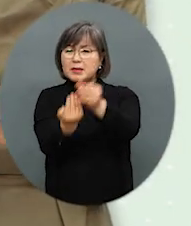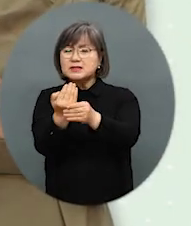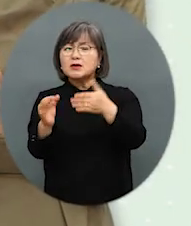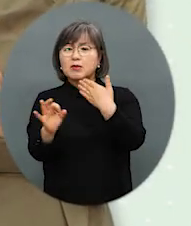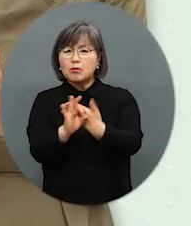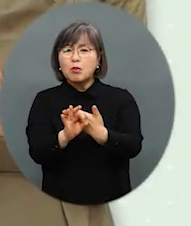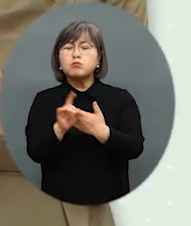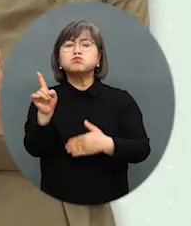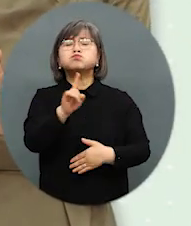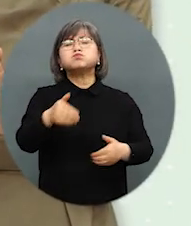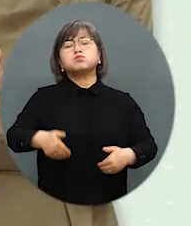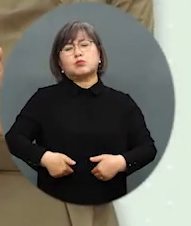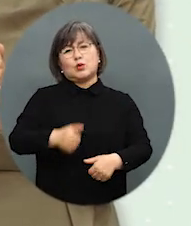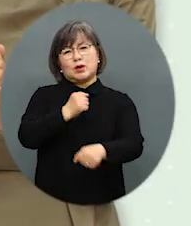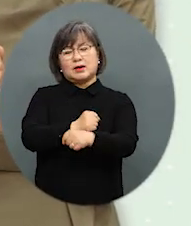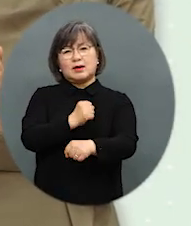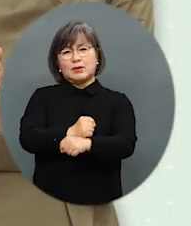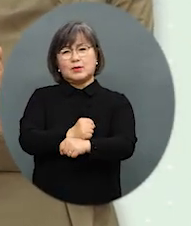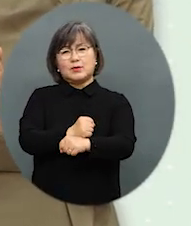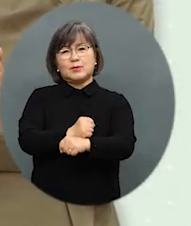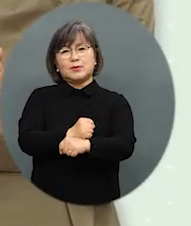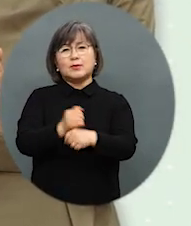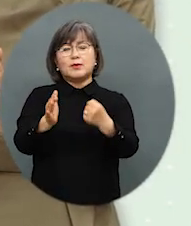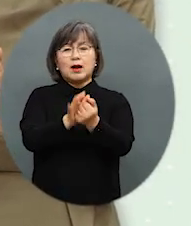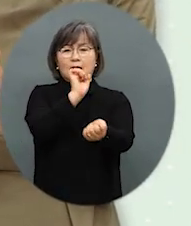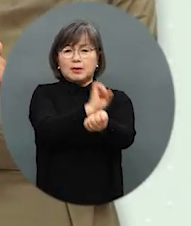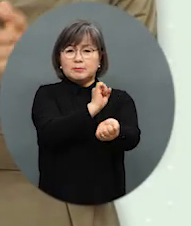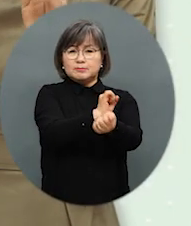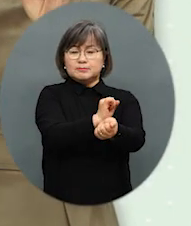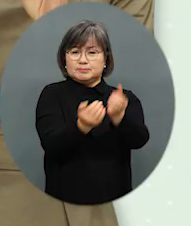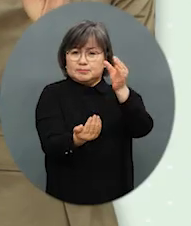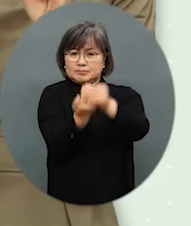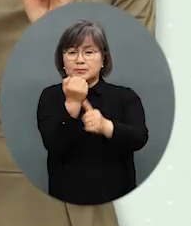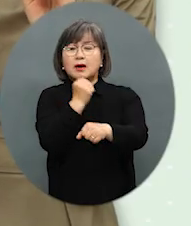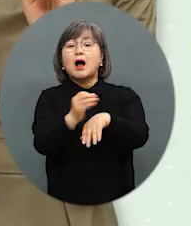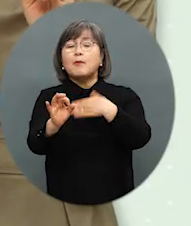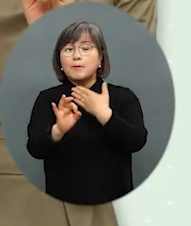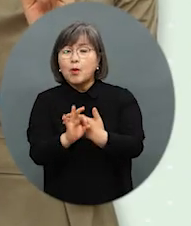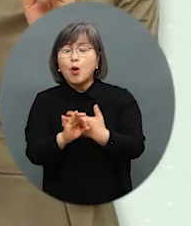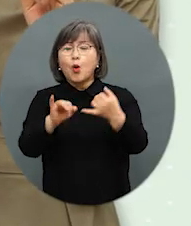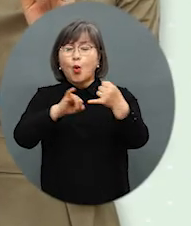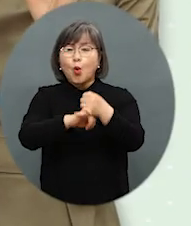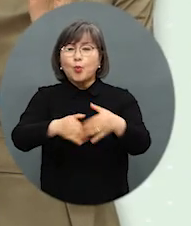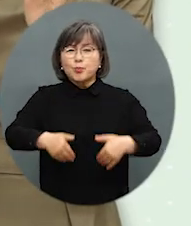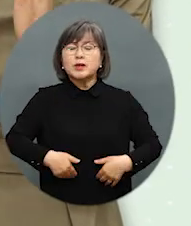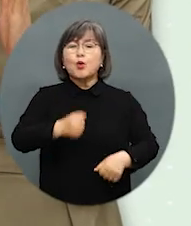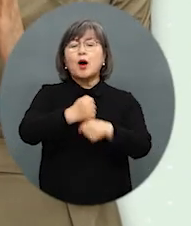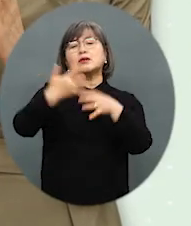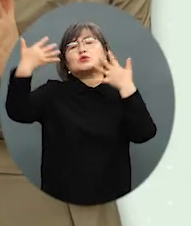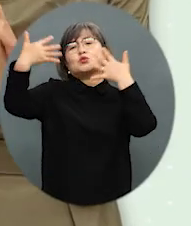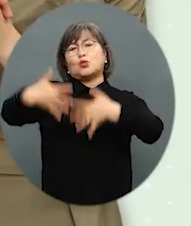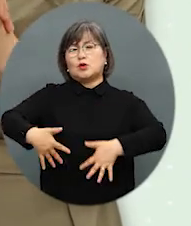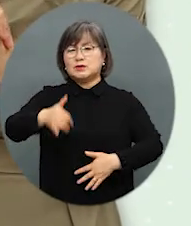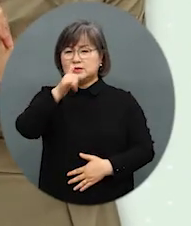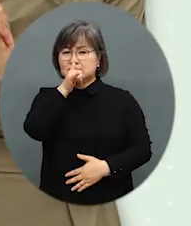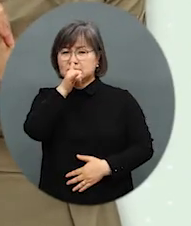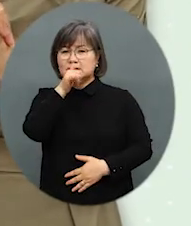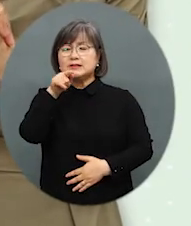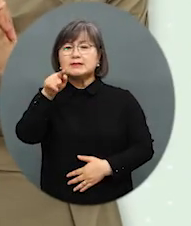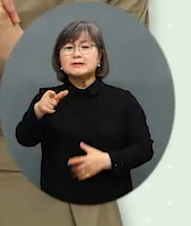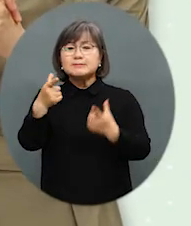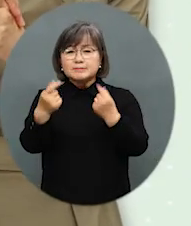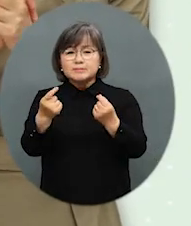감염병이 발생하려면 무엇이 필요할까요? 감염병이 발생하려면 꼭 필요한 조건이